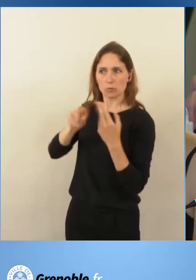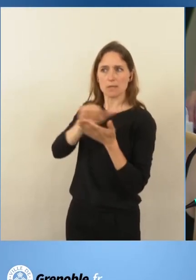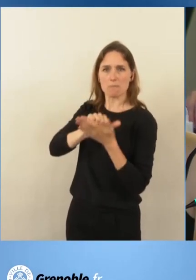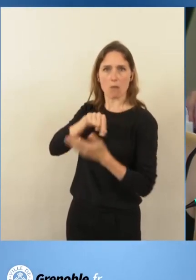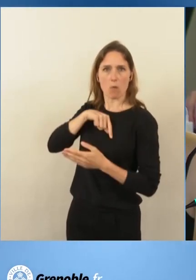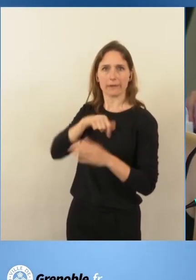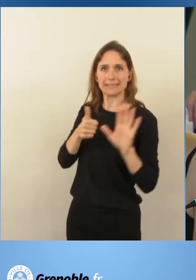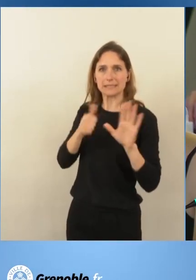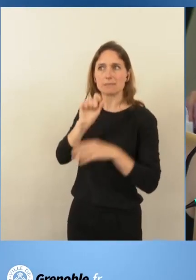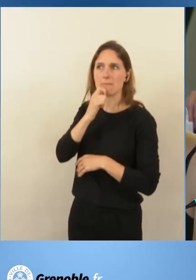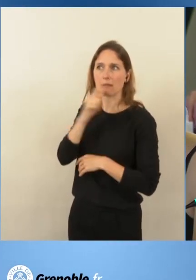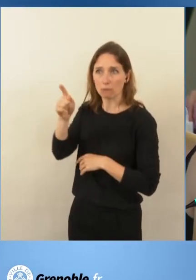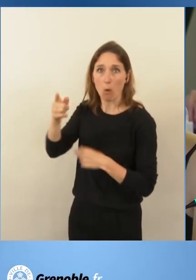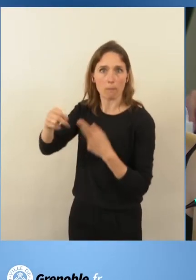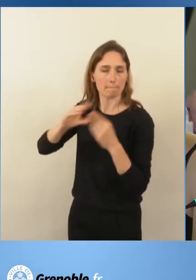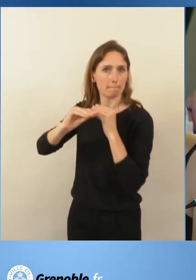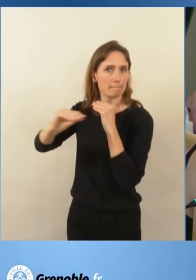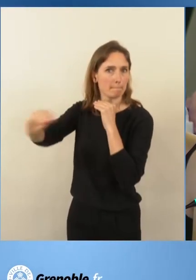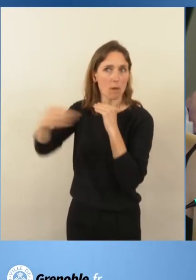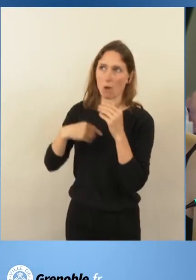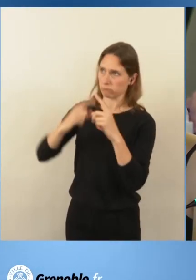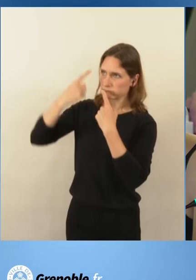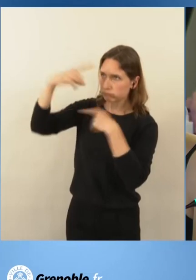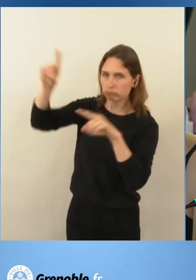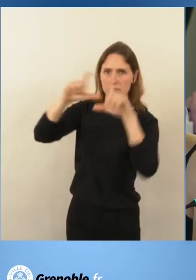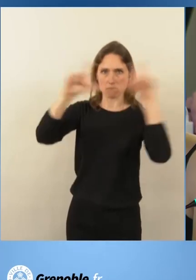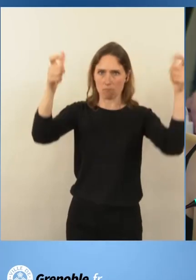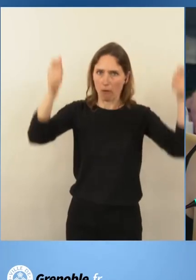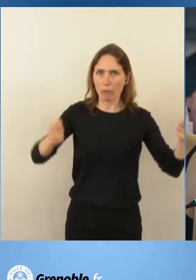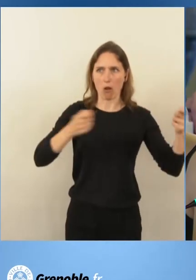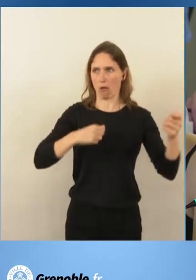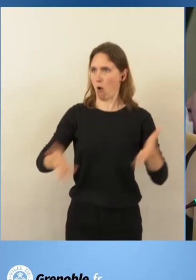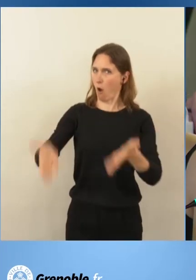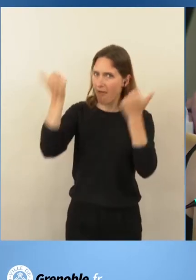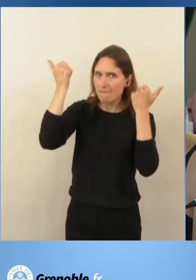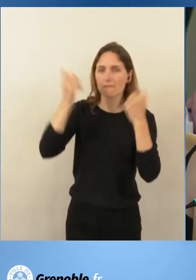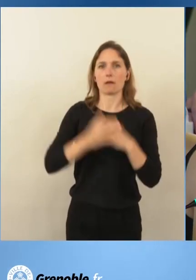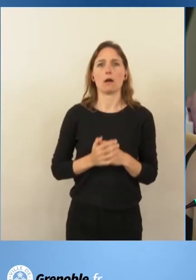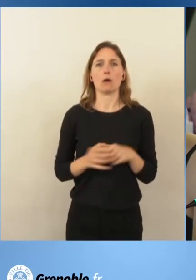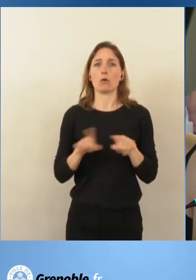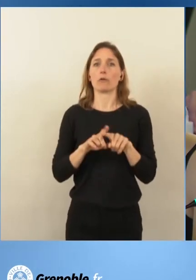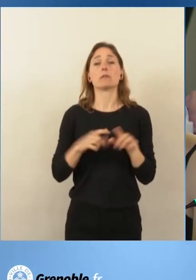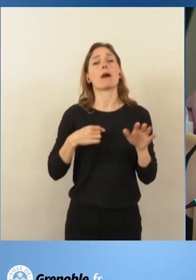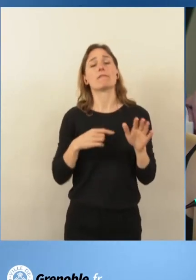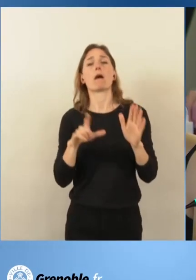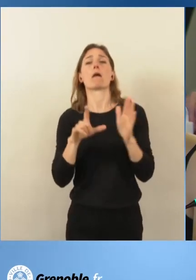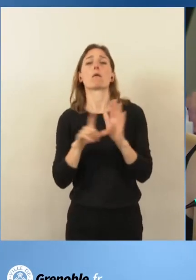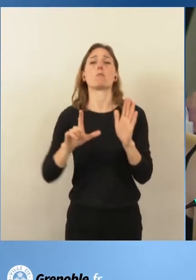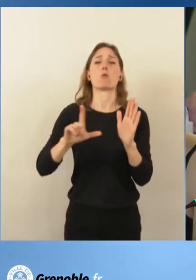demandait de retirer cette banderole à l'amiable face à l'âge jurisprudence constante de 1986